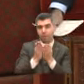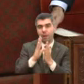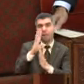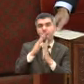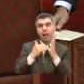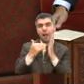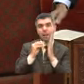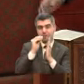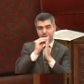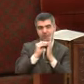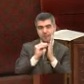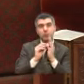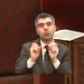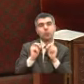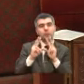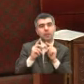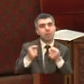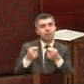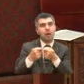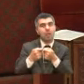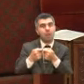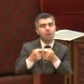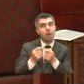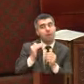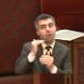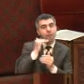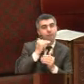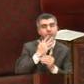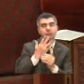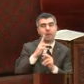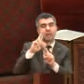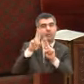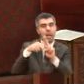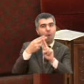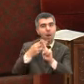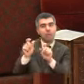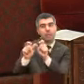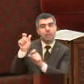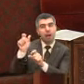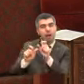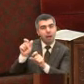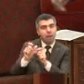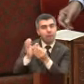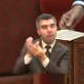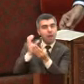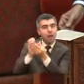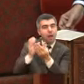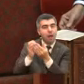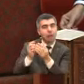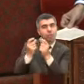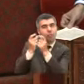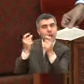حنا غير اللي تنتمناو أنه هما يسارعوا بالإجابة، لأن هذا غيكون فيه مصلحتهم أولا، مصلحة القطاع ومصلحة